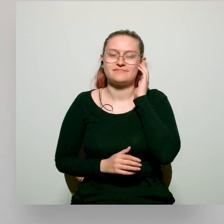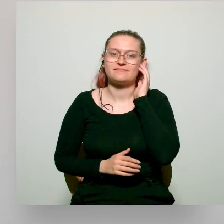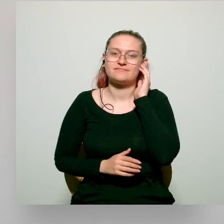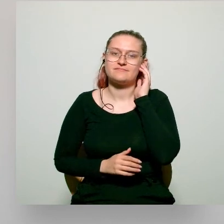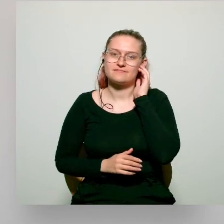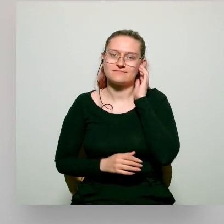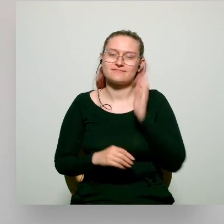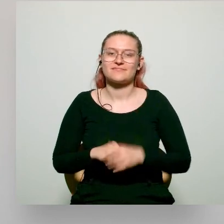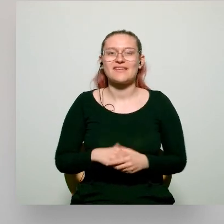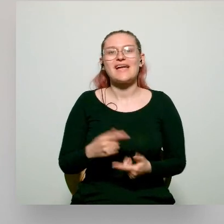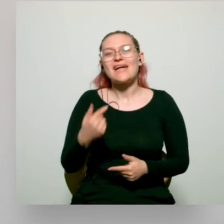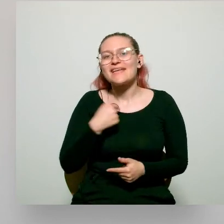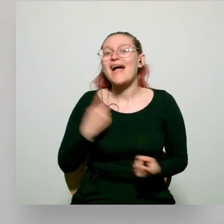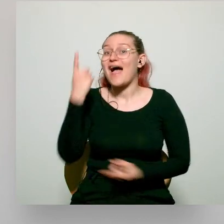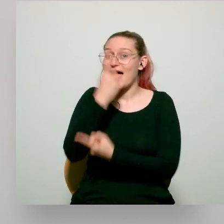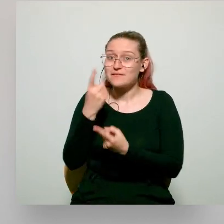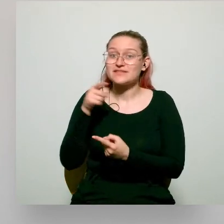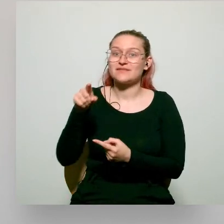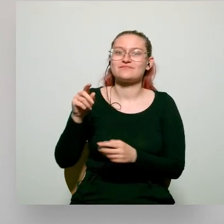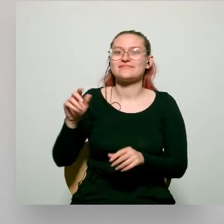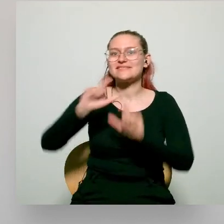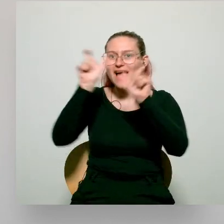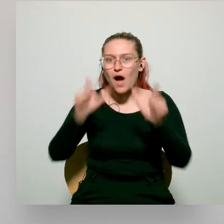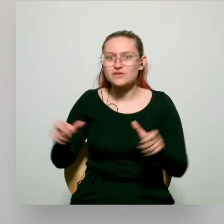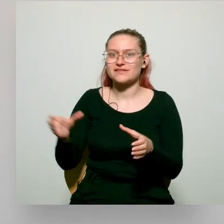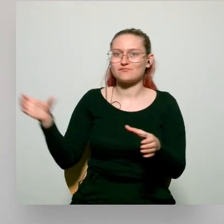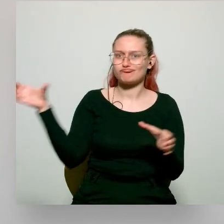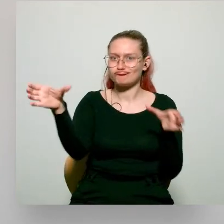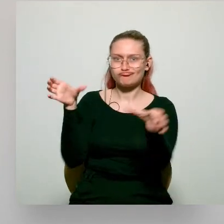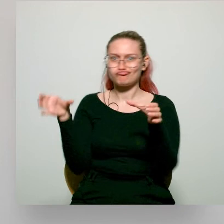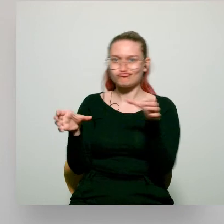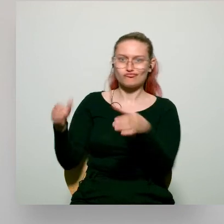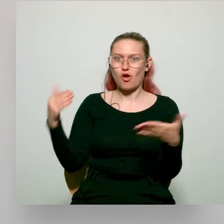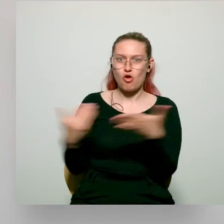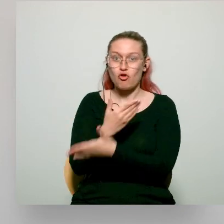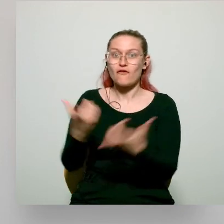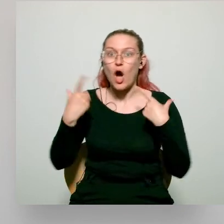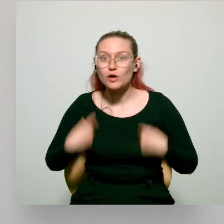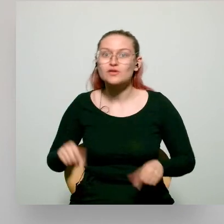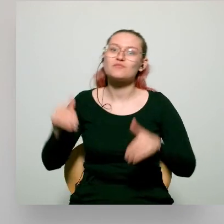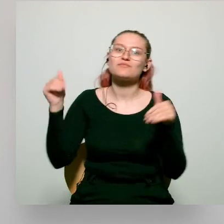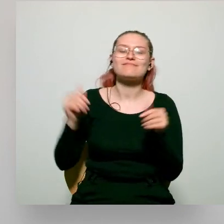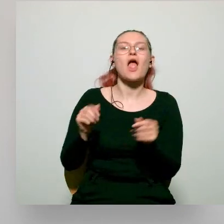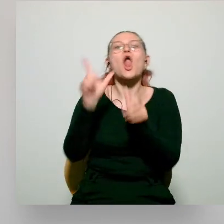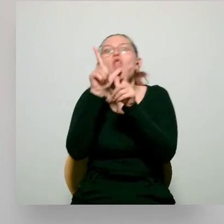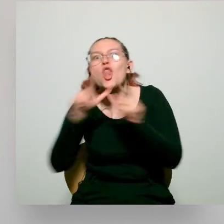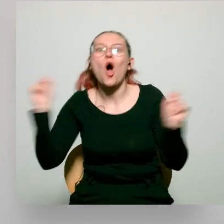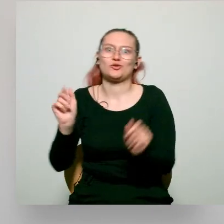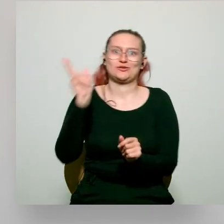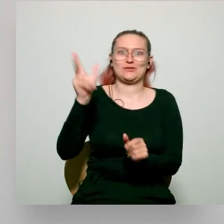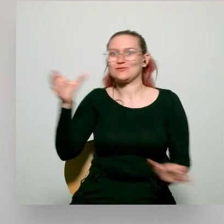patrząc, ktoś w końcu zechce zostać postacią historyczną, a nie tylko osobą